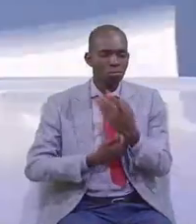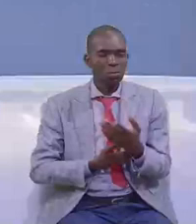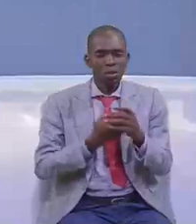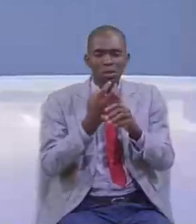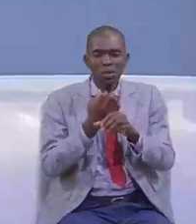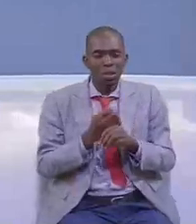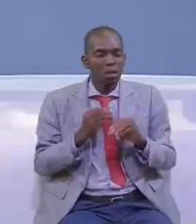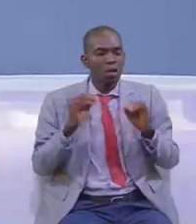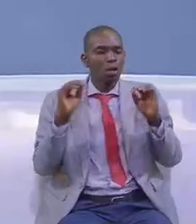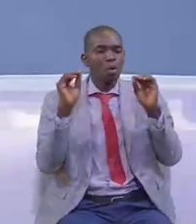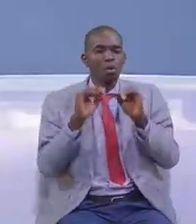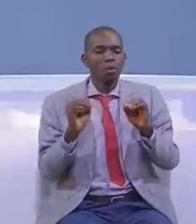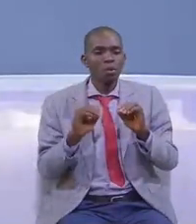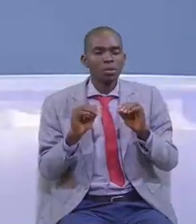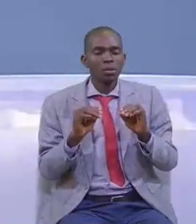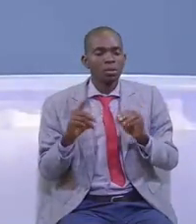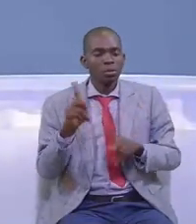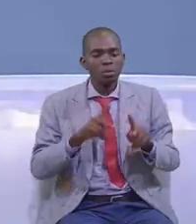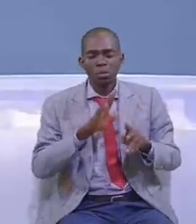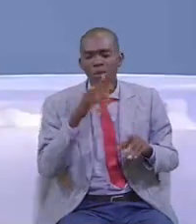Ils n'ont pas dit que c'est minuit, rentrons.